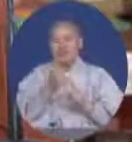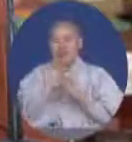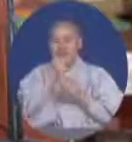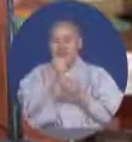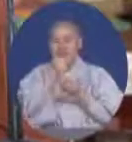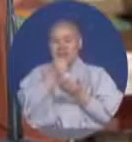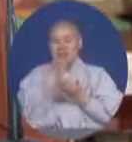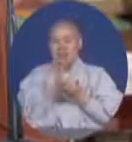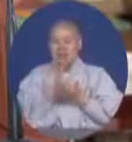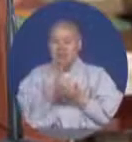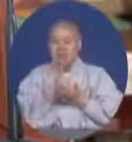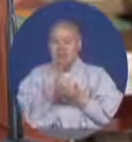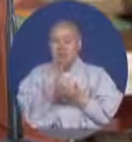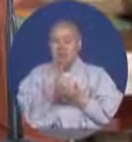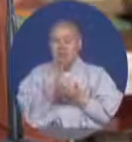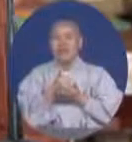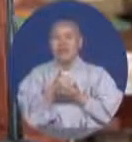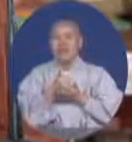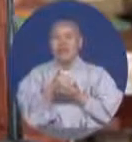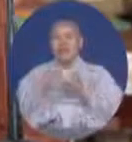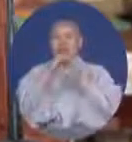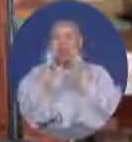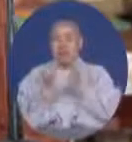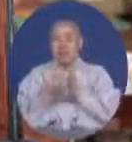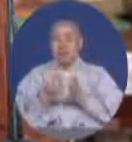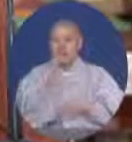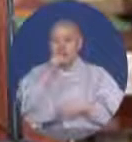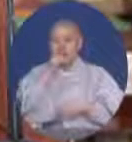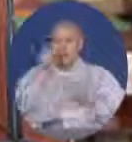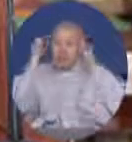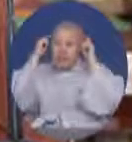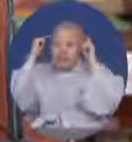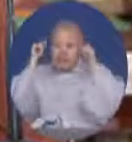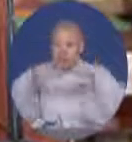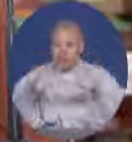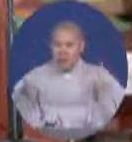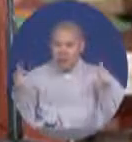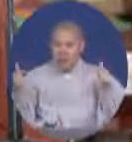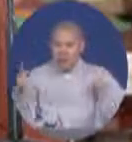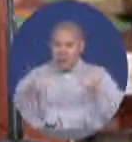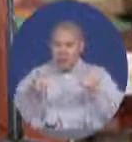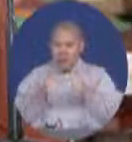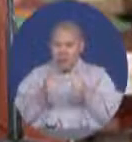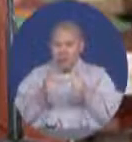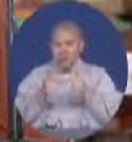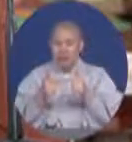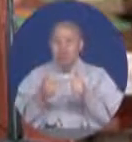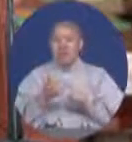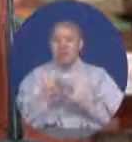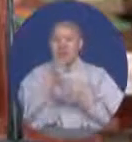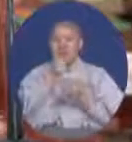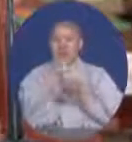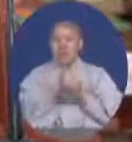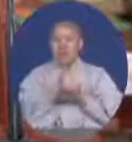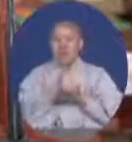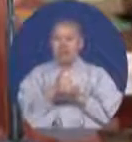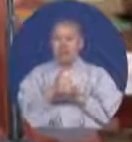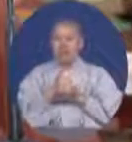해서 이렇게 일체 중생의 치호감을 없애주신다. 이게 이제 그